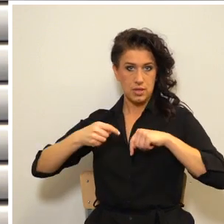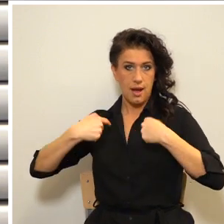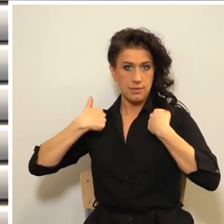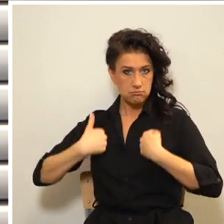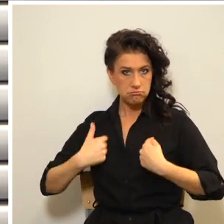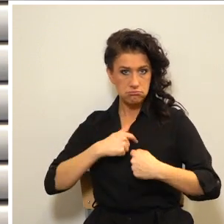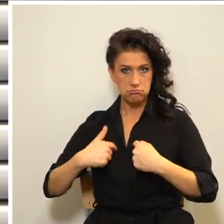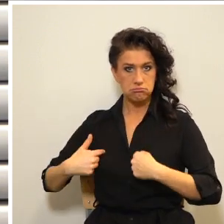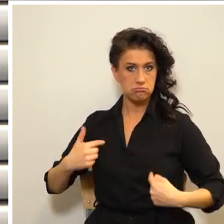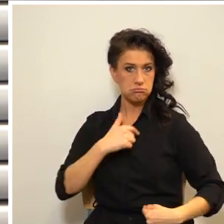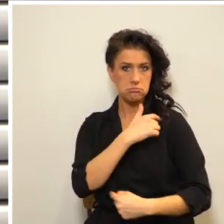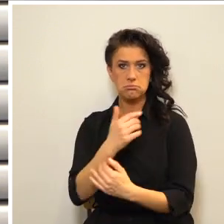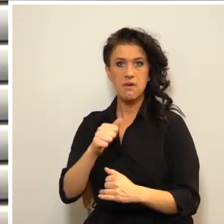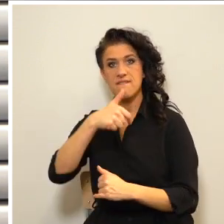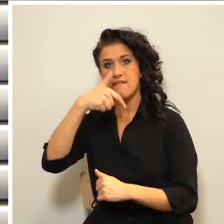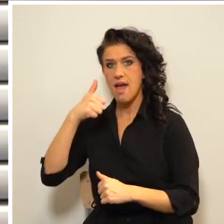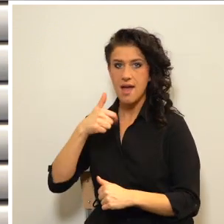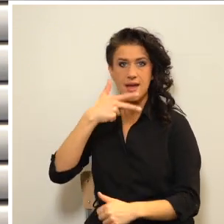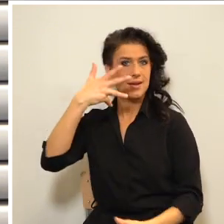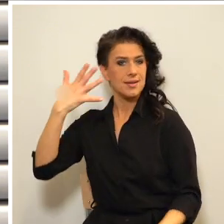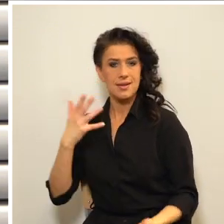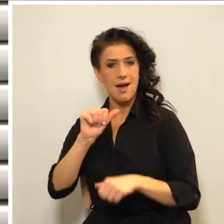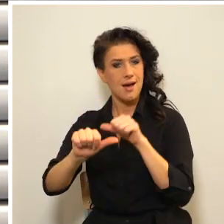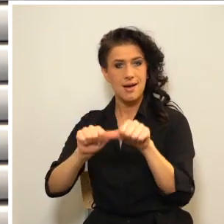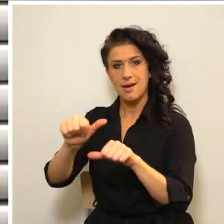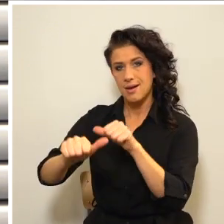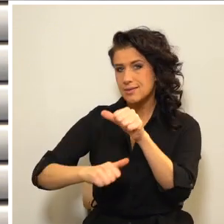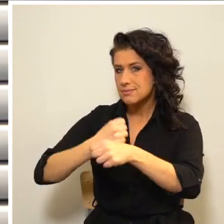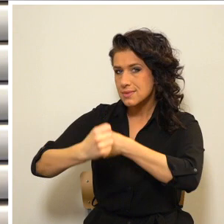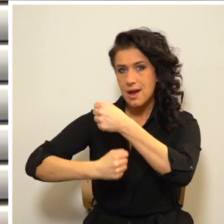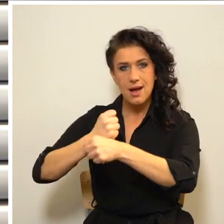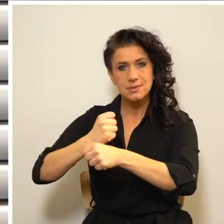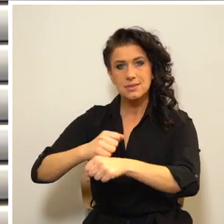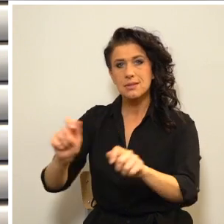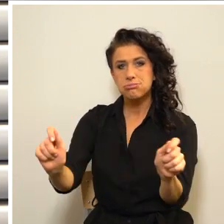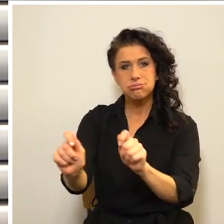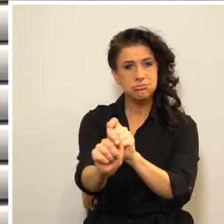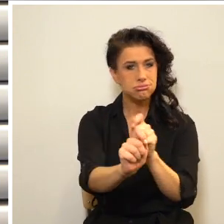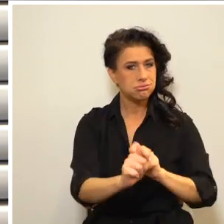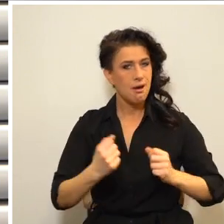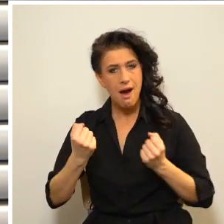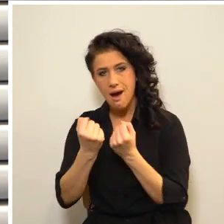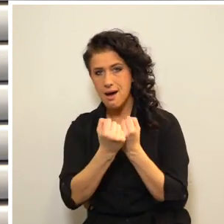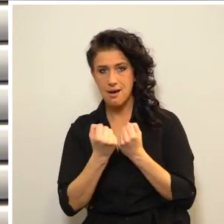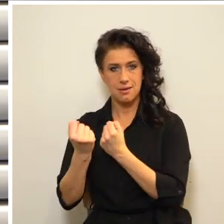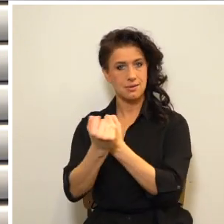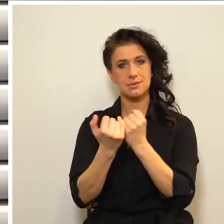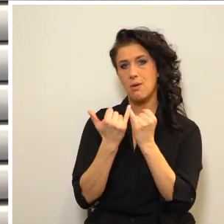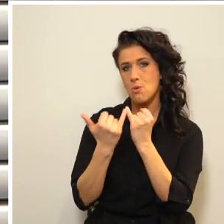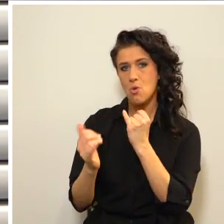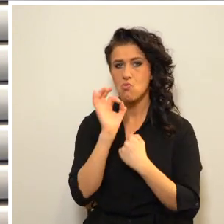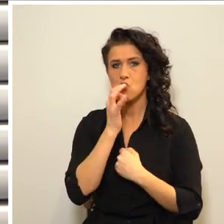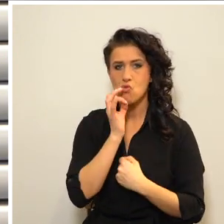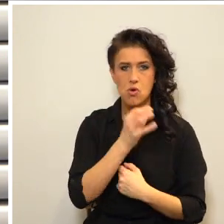naszej wieloletniej intensywnej pracy takiej uświadamiające społeczeństwu młodzieży mogliśmy różne akcje nawet ja